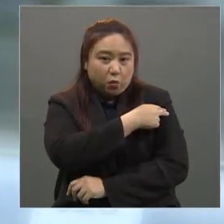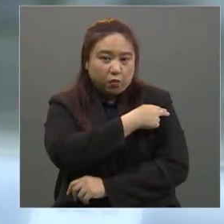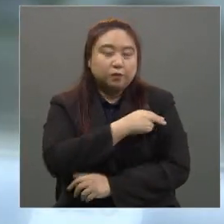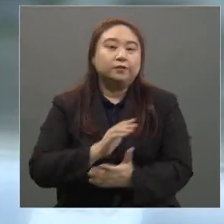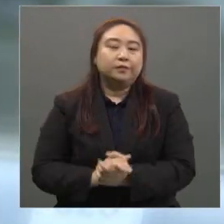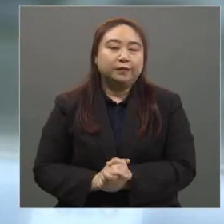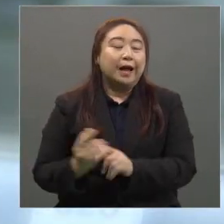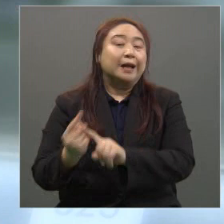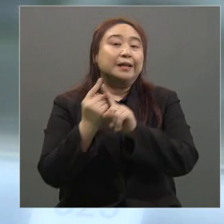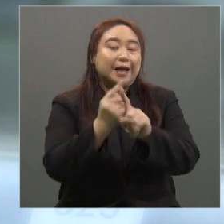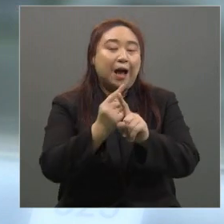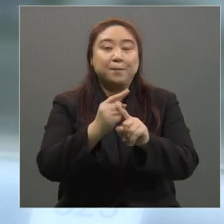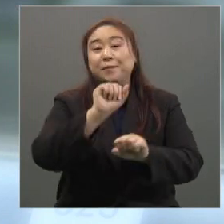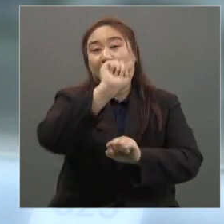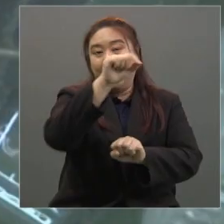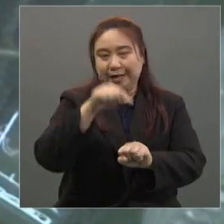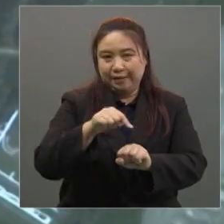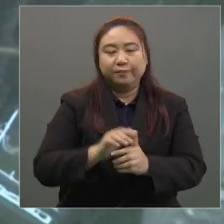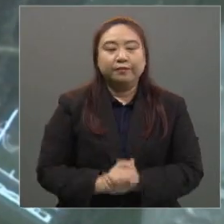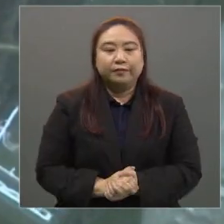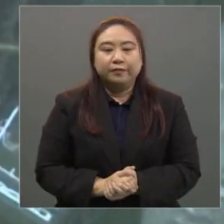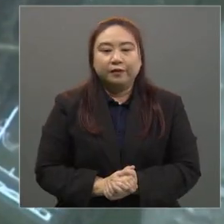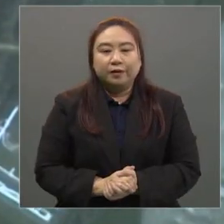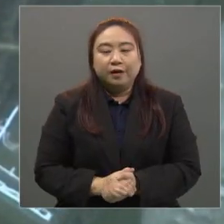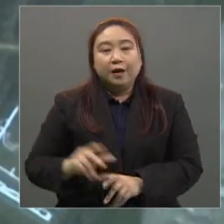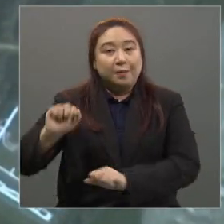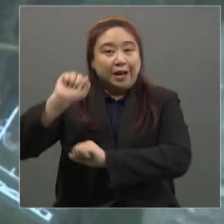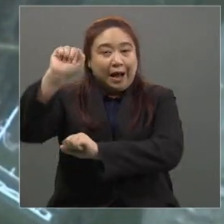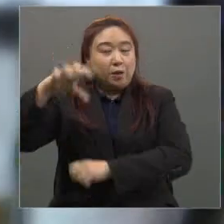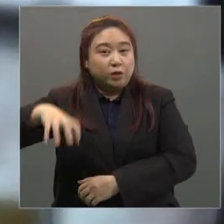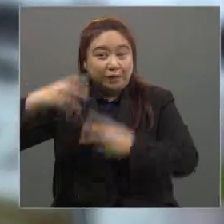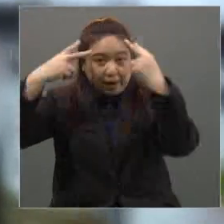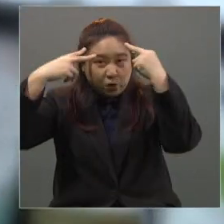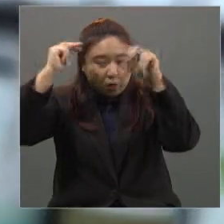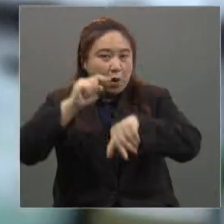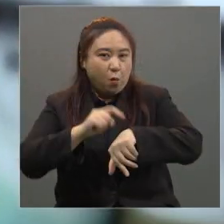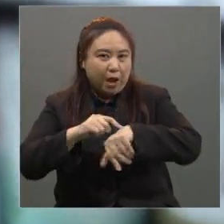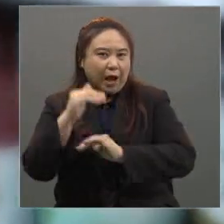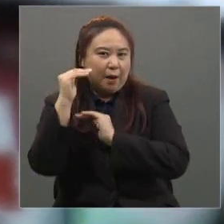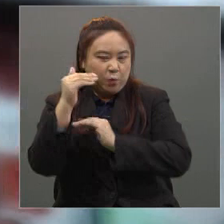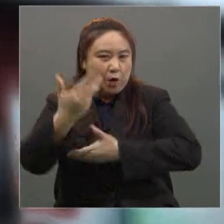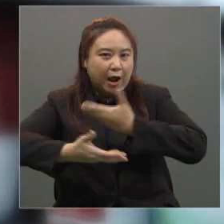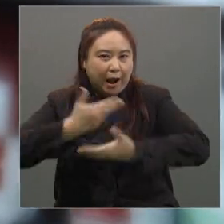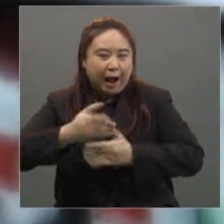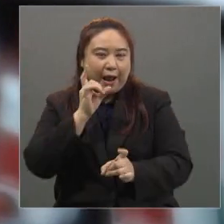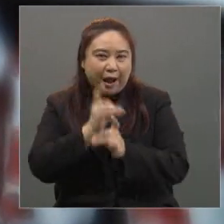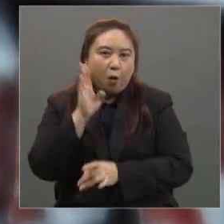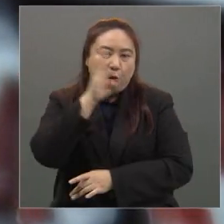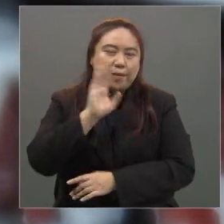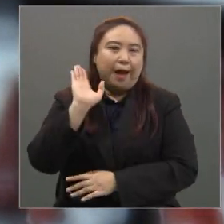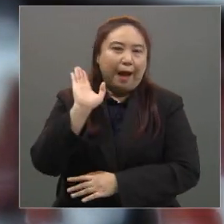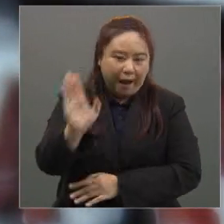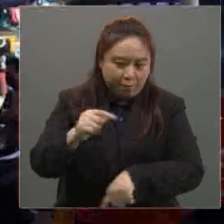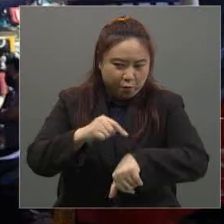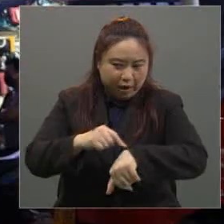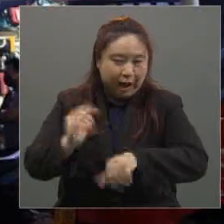ในประกาศของคณะปฏิวัติประกาศสำนักนายกรัฐมนตรีเรื่องกำหนดเวลาห้ามขายเครื่องดื่มแอลกอฮอล์ที่ออกตามพระราชบัญญัติควบคุม